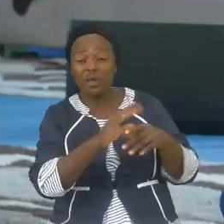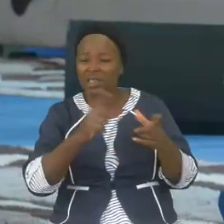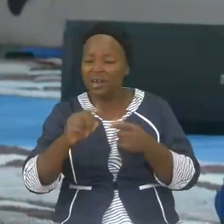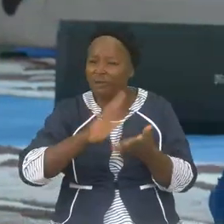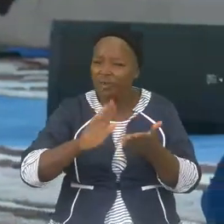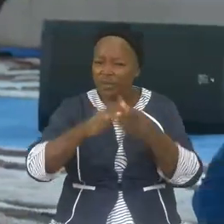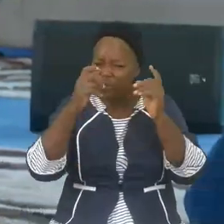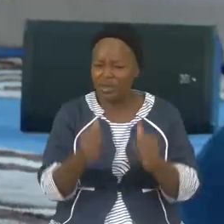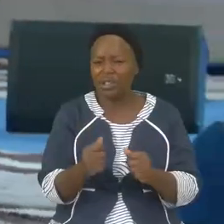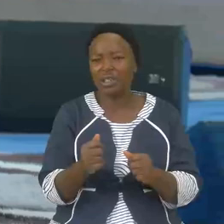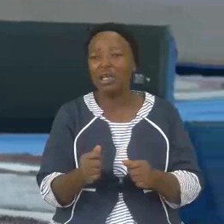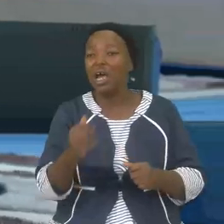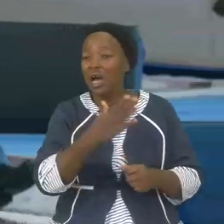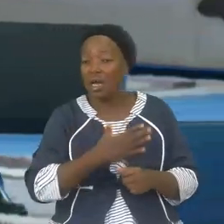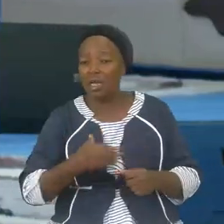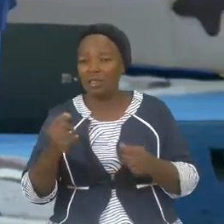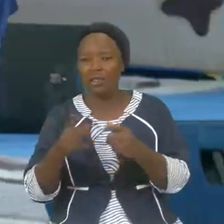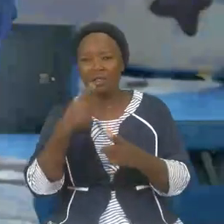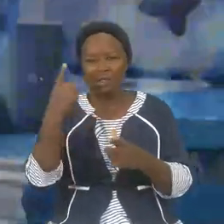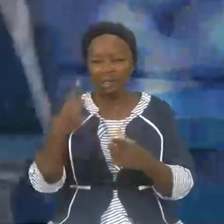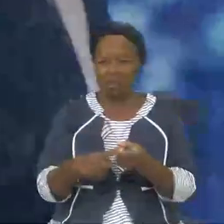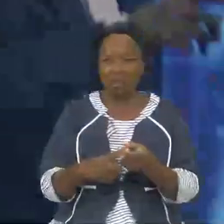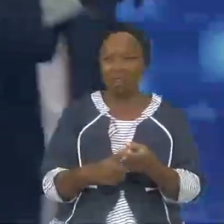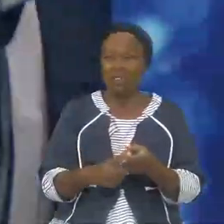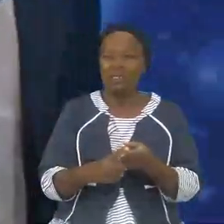miséricordieux, et il pardonne aussitôt. Et puis,